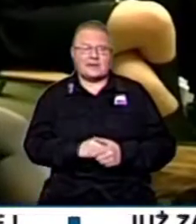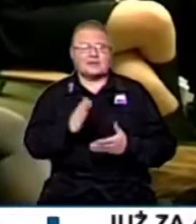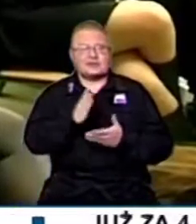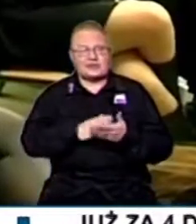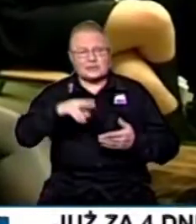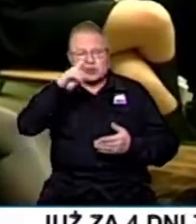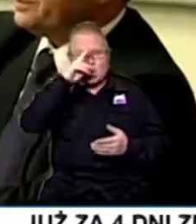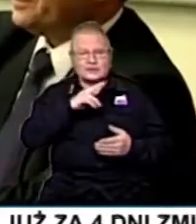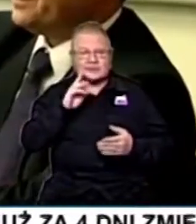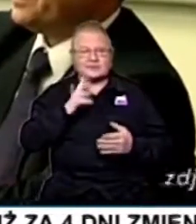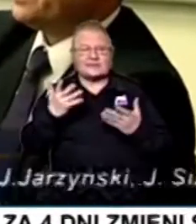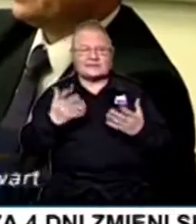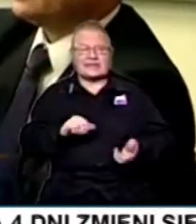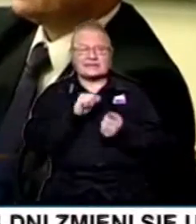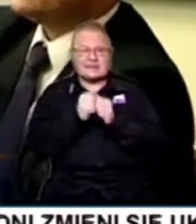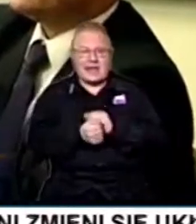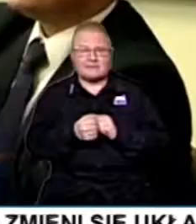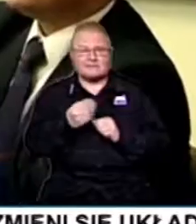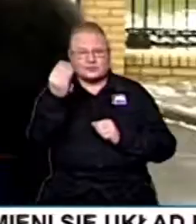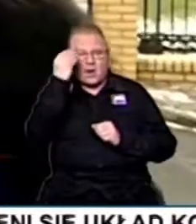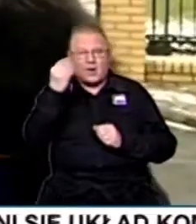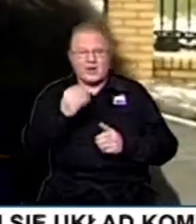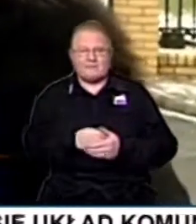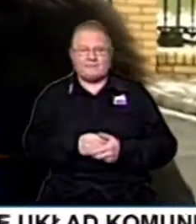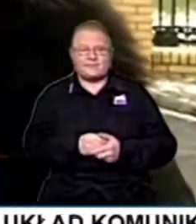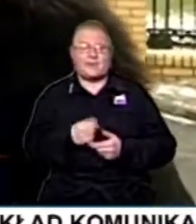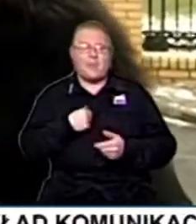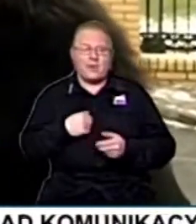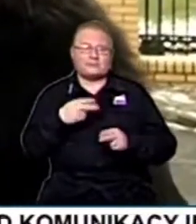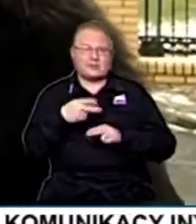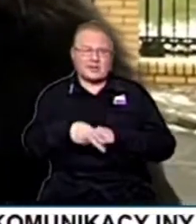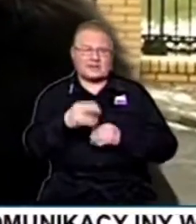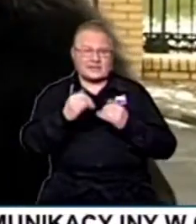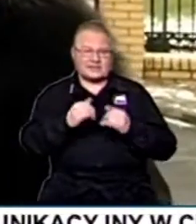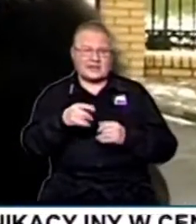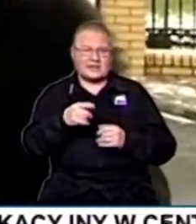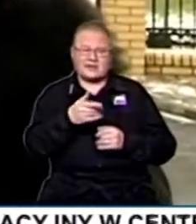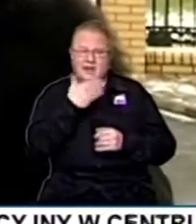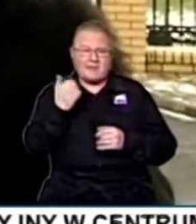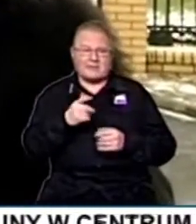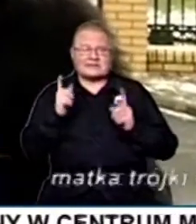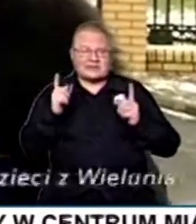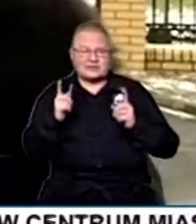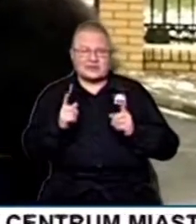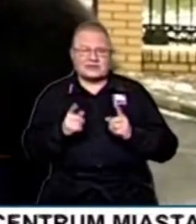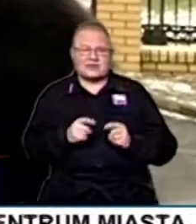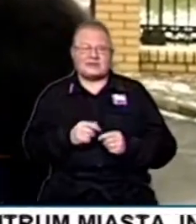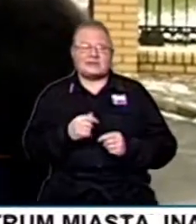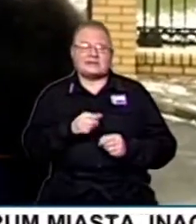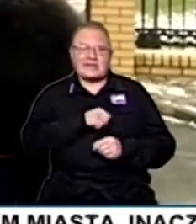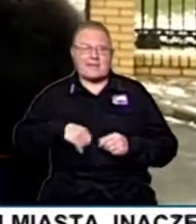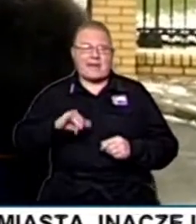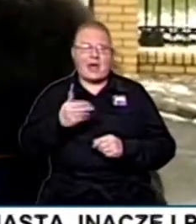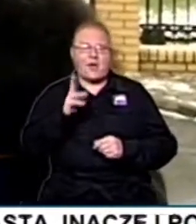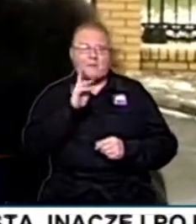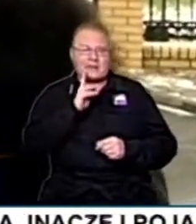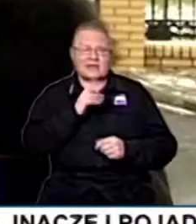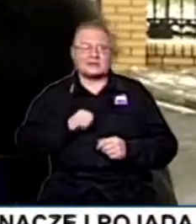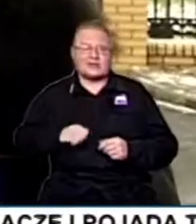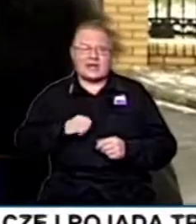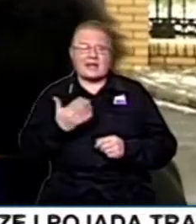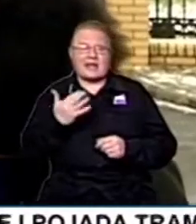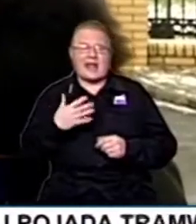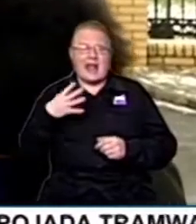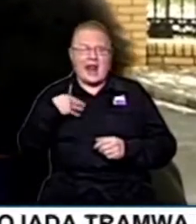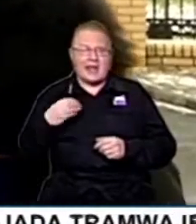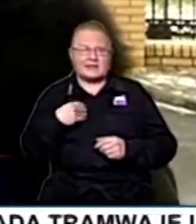Część rodziców chce zmian w oświacie. W moim przekonaniu, jeżeli chodzi o tę zmianę, nie mam żadnych zastrzeżeń. Sama jako matka czekałam kilka lat, aż